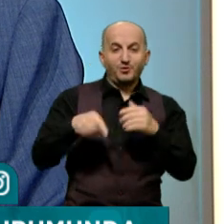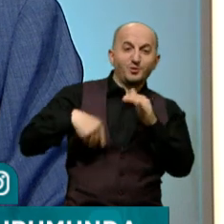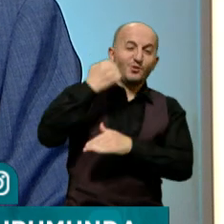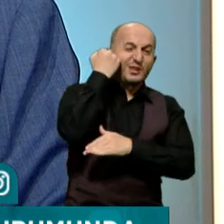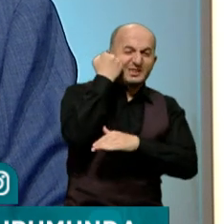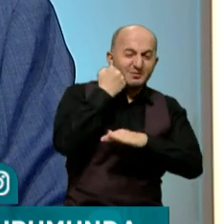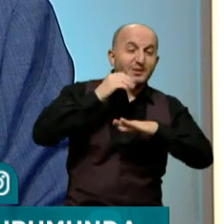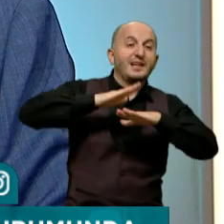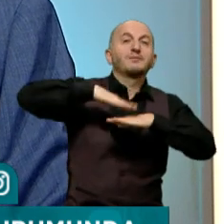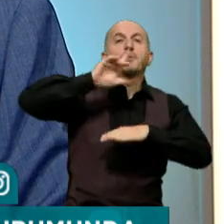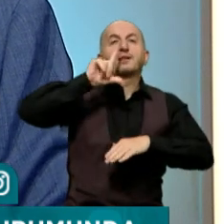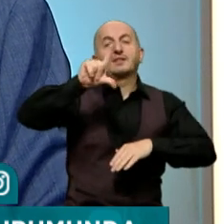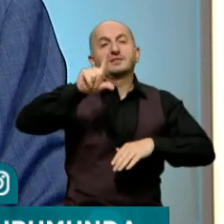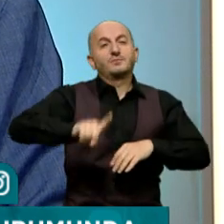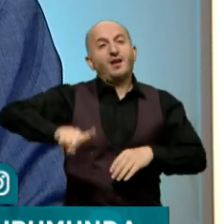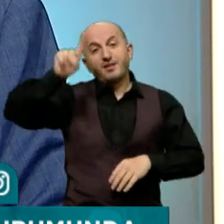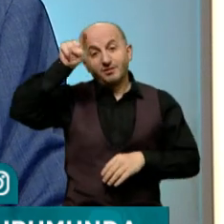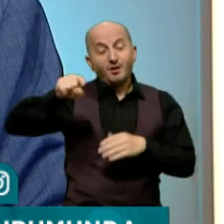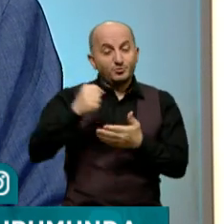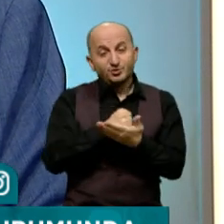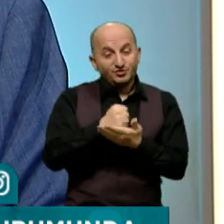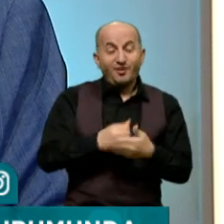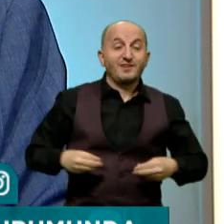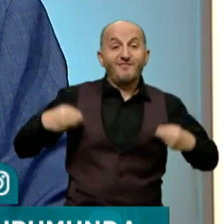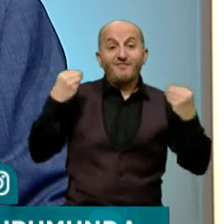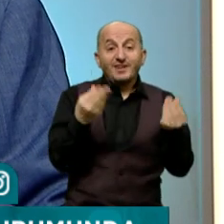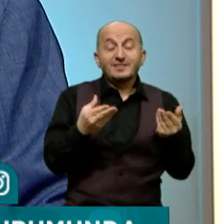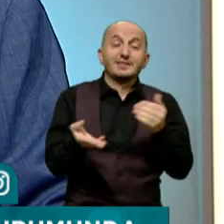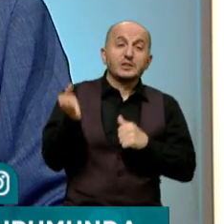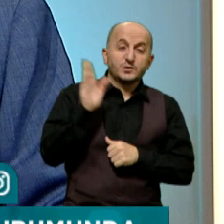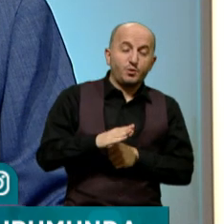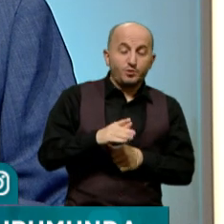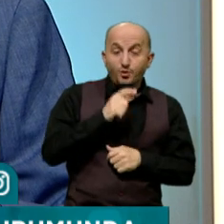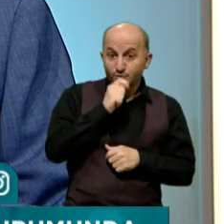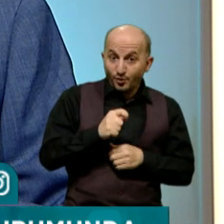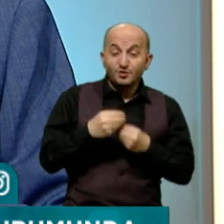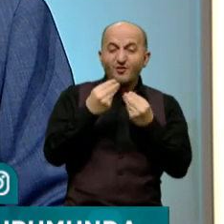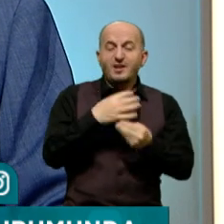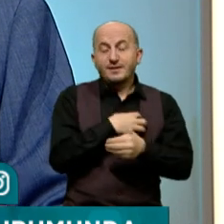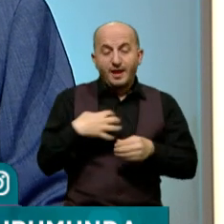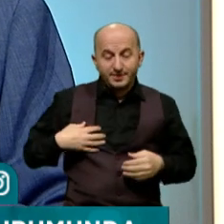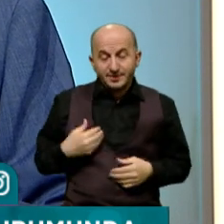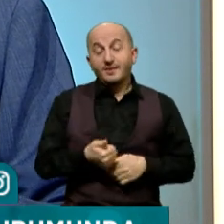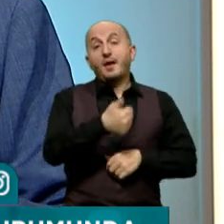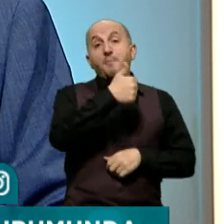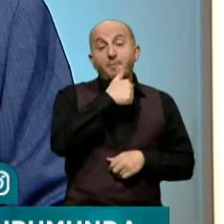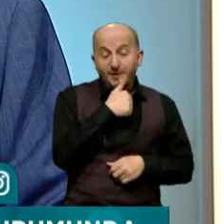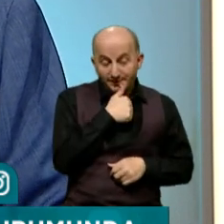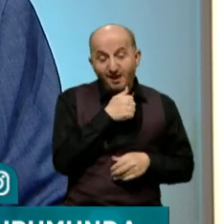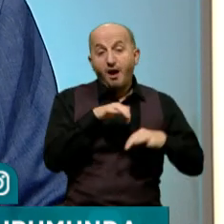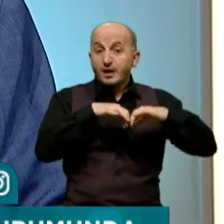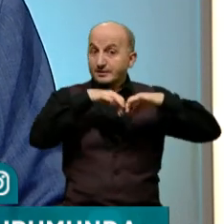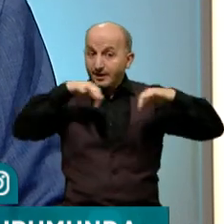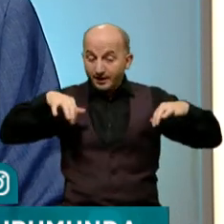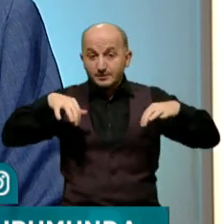lazım. Allah bu şifayı verdikten sonra o taahhütte bulunan anne ve baba ayrı